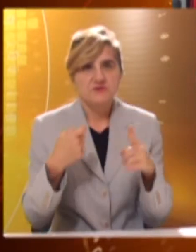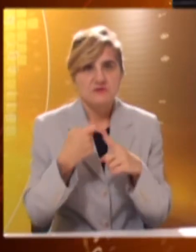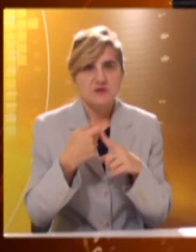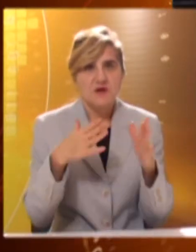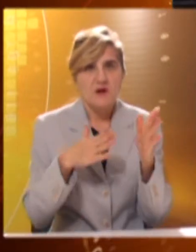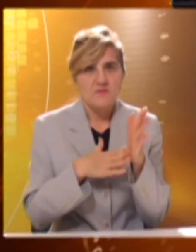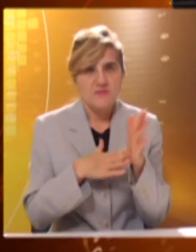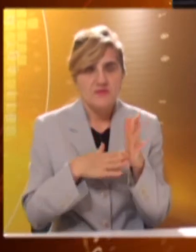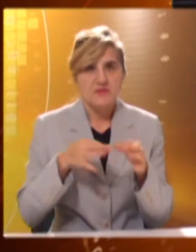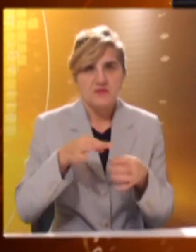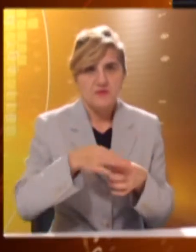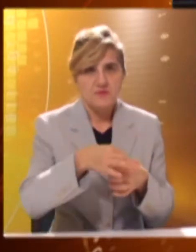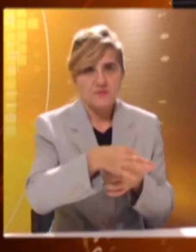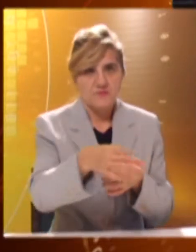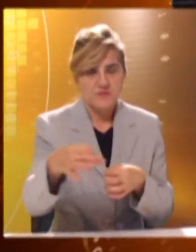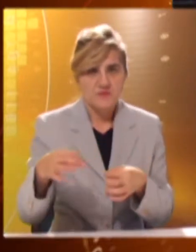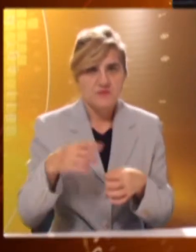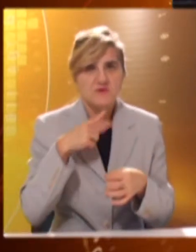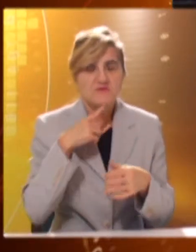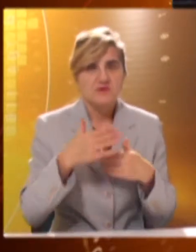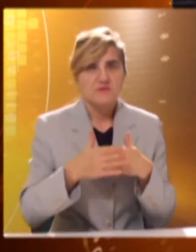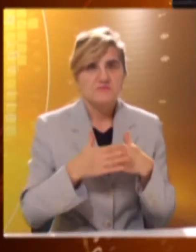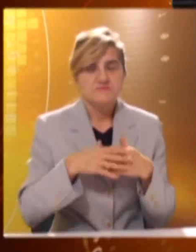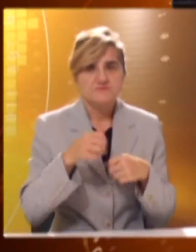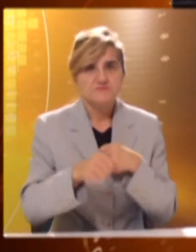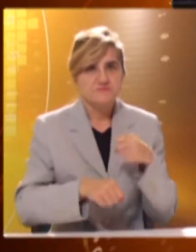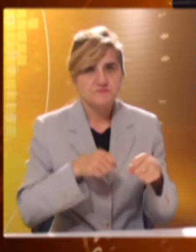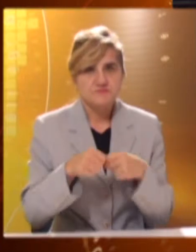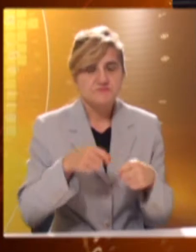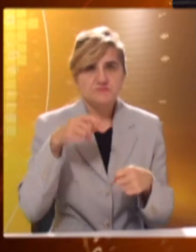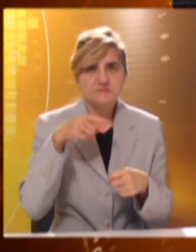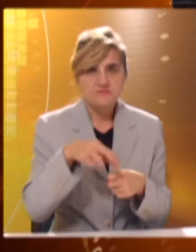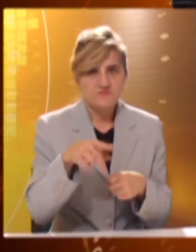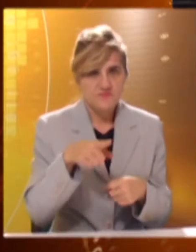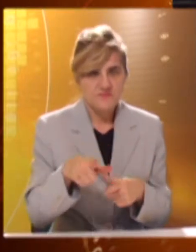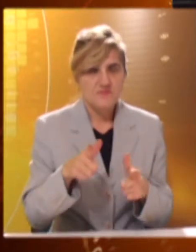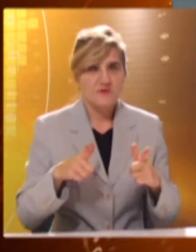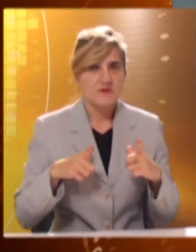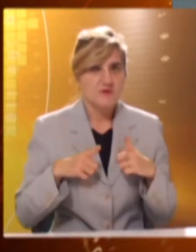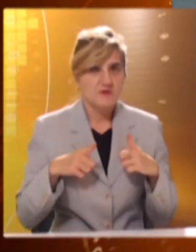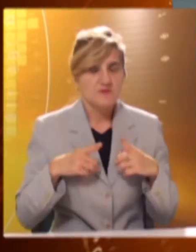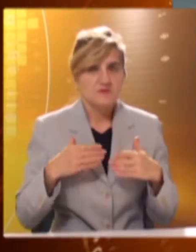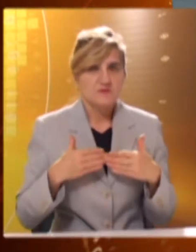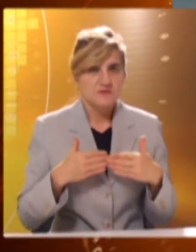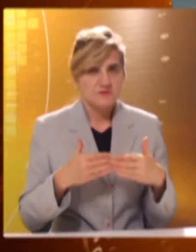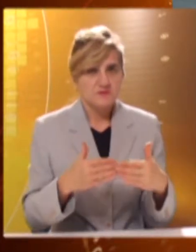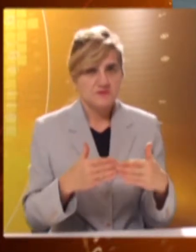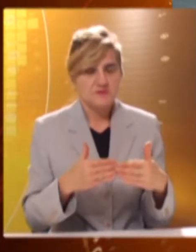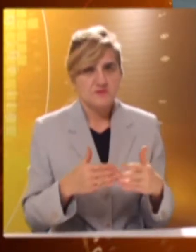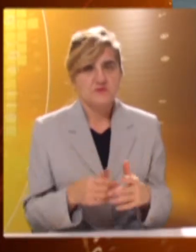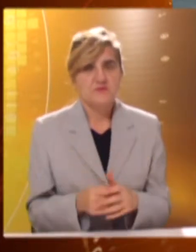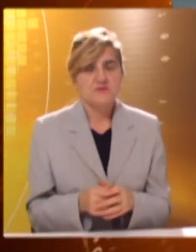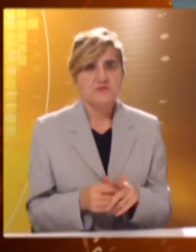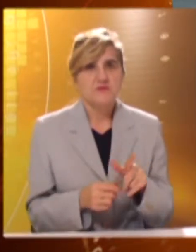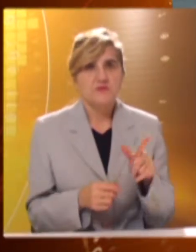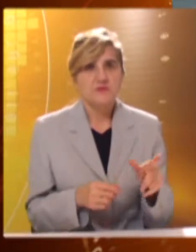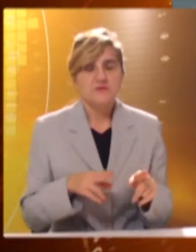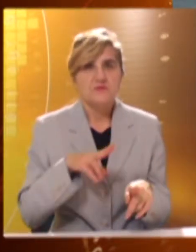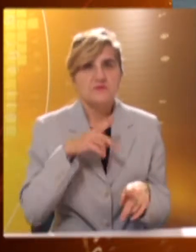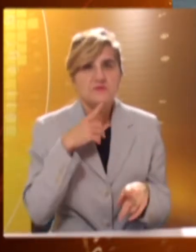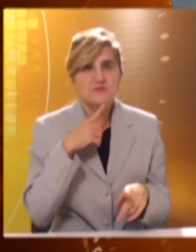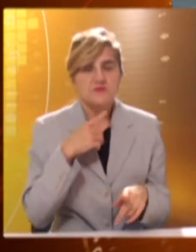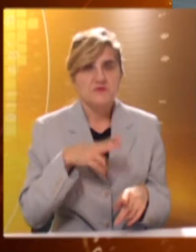kvadrata trotoara i biciklističkih staza. Iz ovog preduzeća ističu da apsolutno spremni dočekuju novu sezonu. Javno preduzeće za upravljanje putevima sa svojim